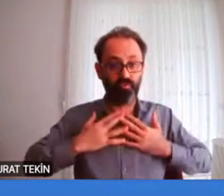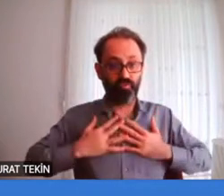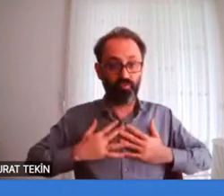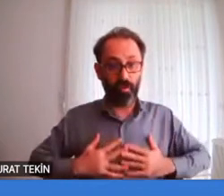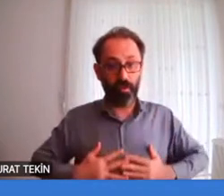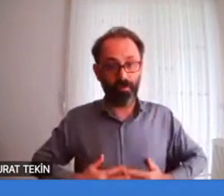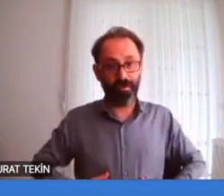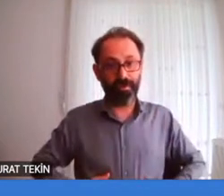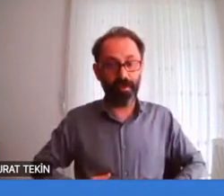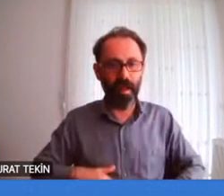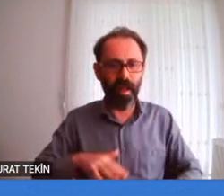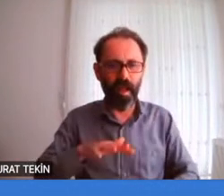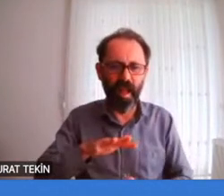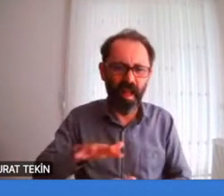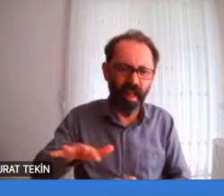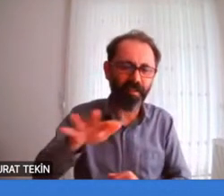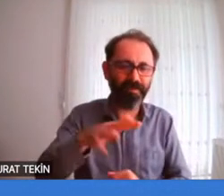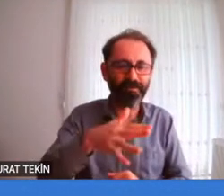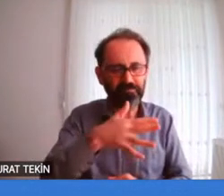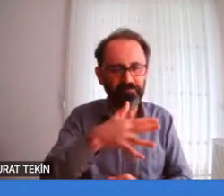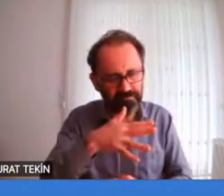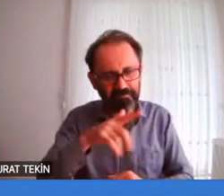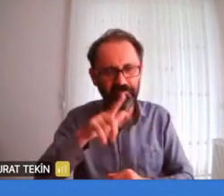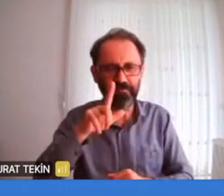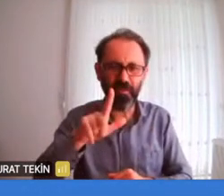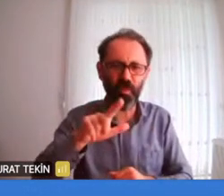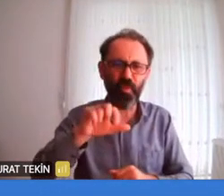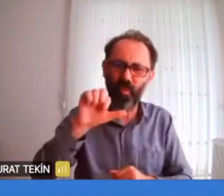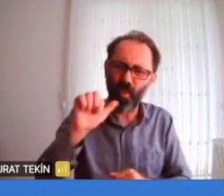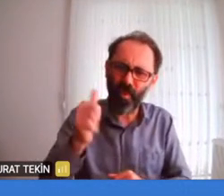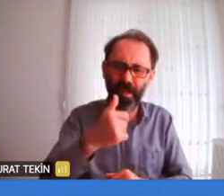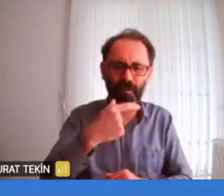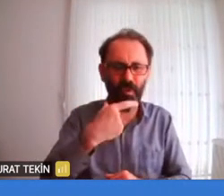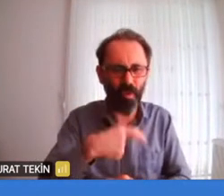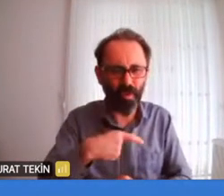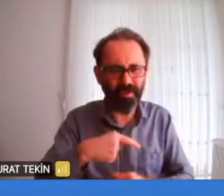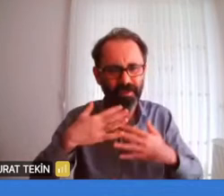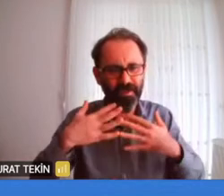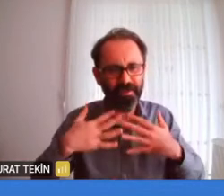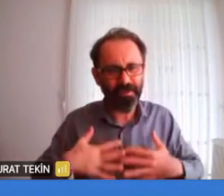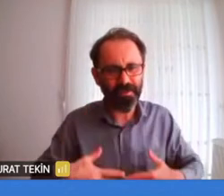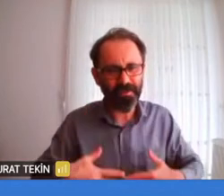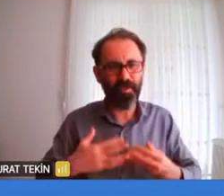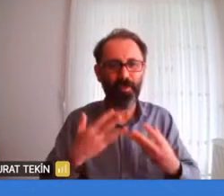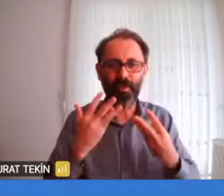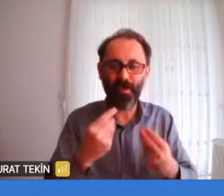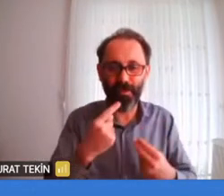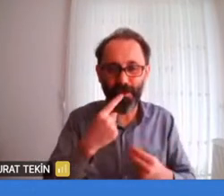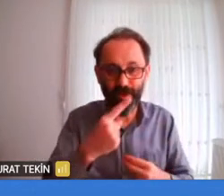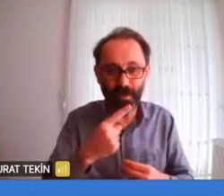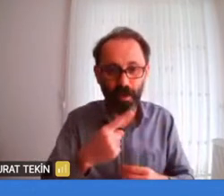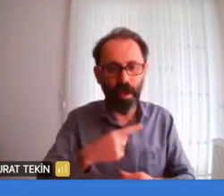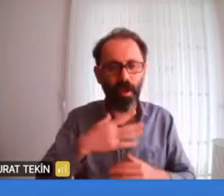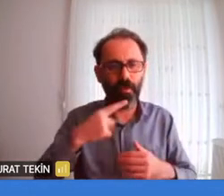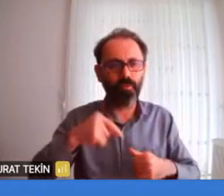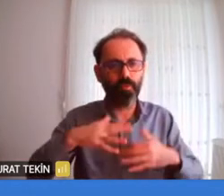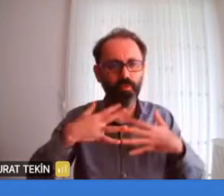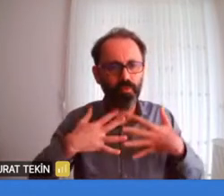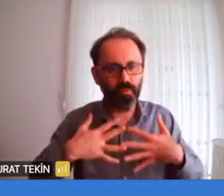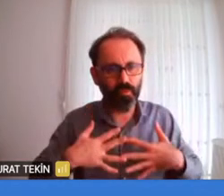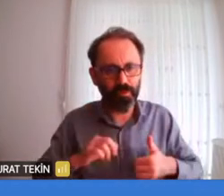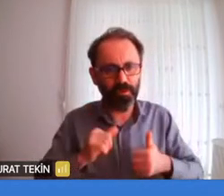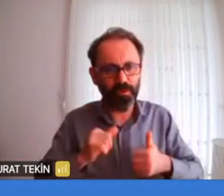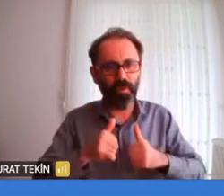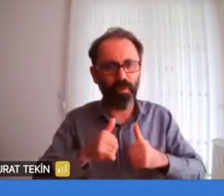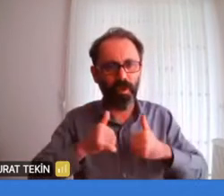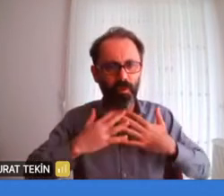Birçok üst seviye dereceler, rekorlar, başarılar. Bu ekibi otomatikman dünya gözünde zaten bir